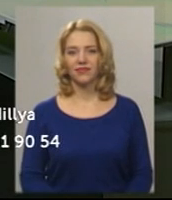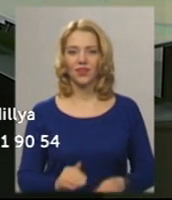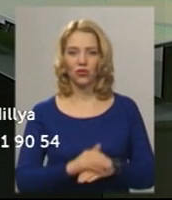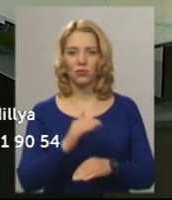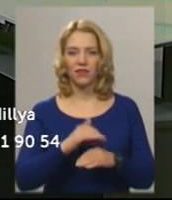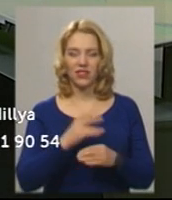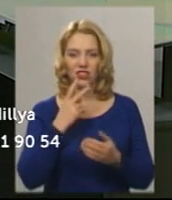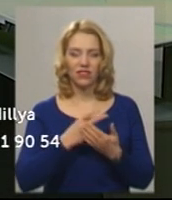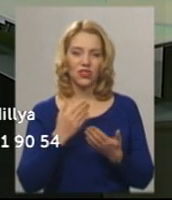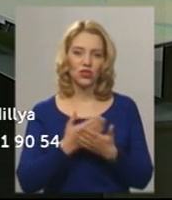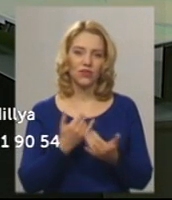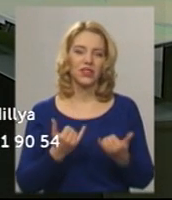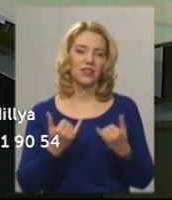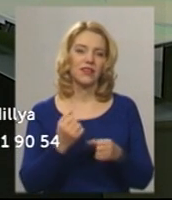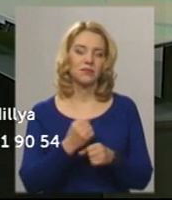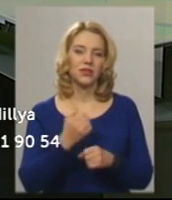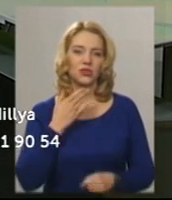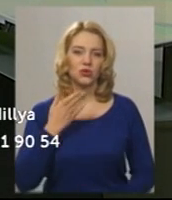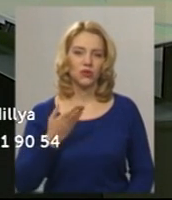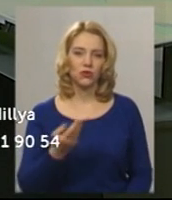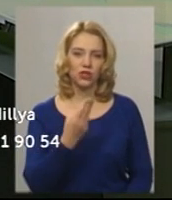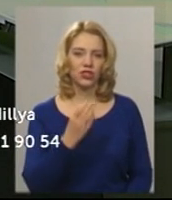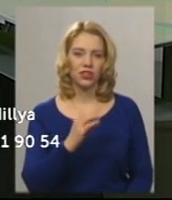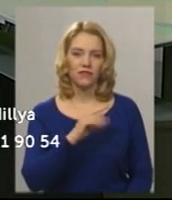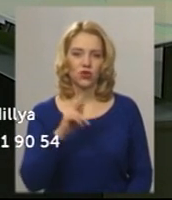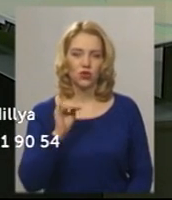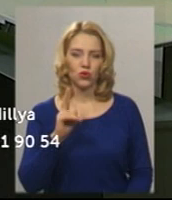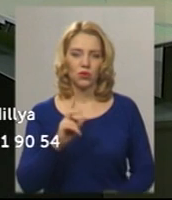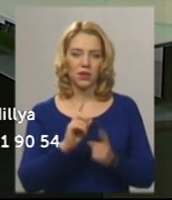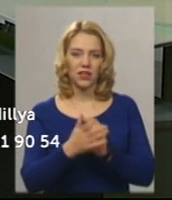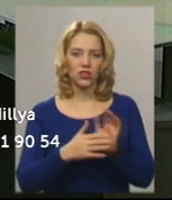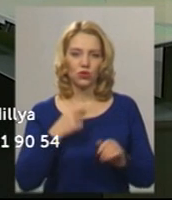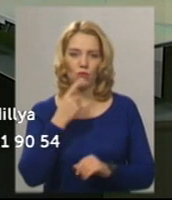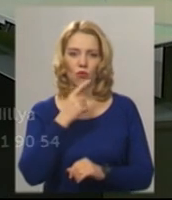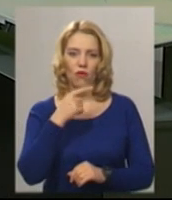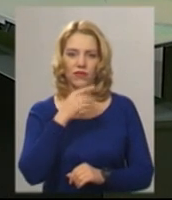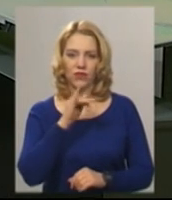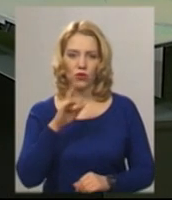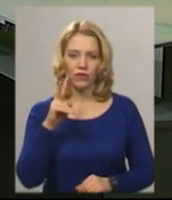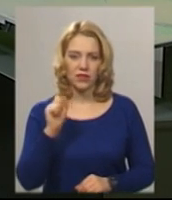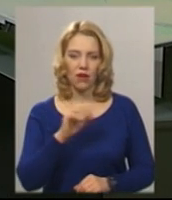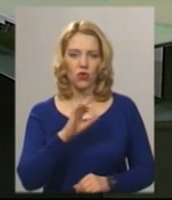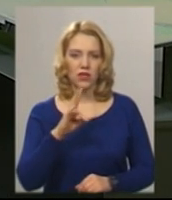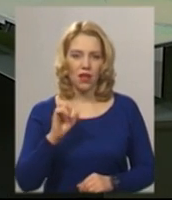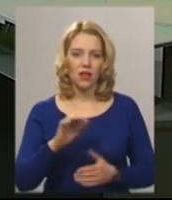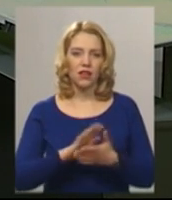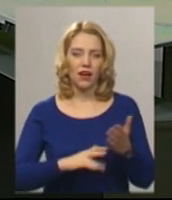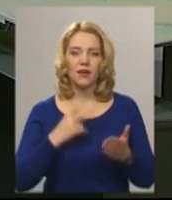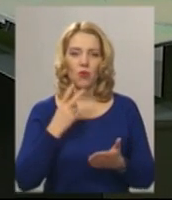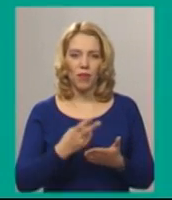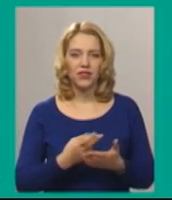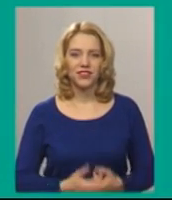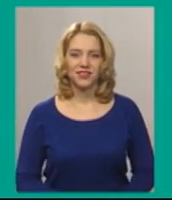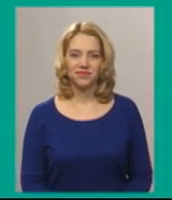Доброго вечора. Ви дивитесь новини. Для вас у студії працюють ведуча Катерина Шевчук. На жест у мову перекладає Оксана Фіновська. Далі ви побачите.